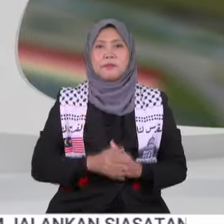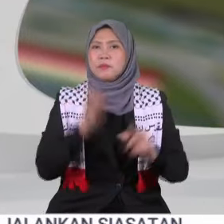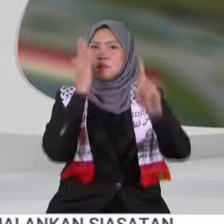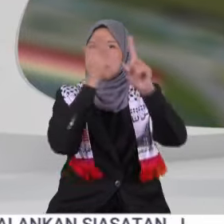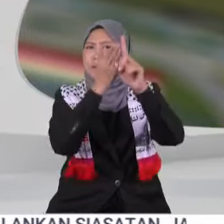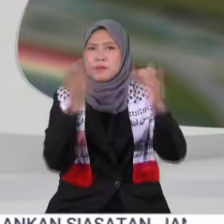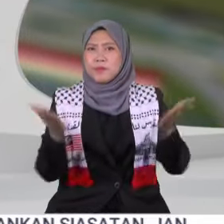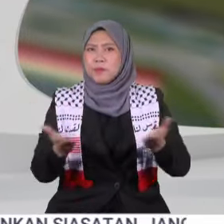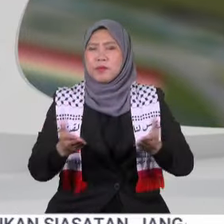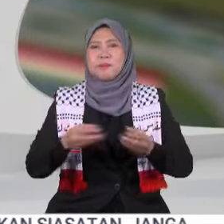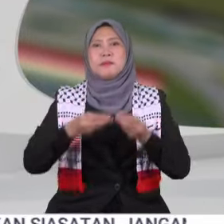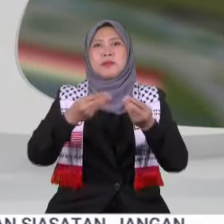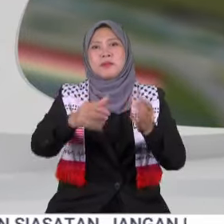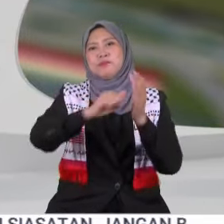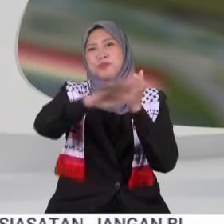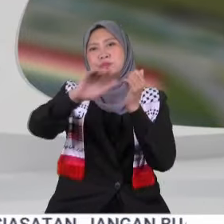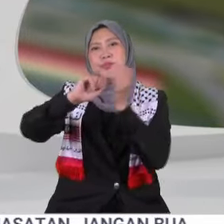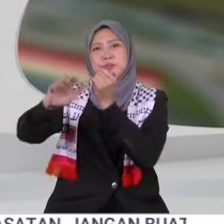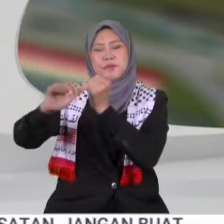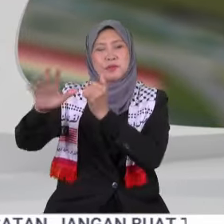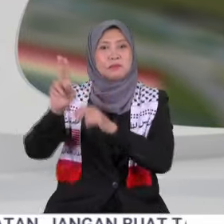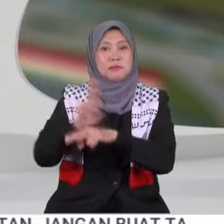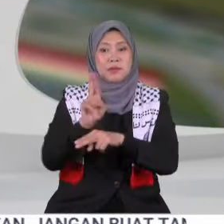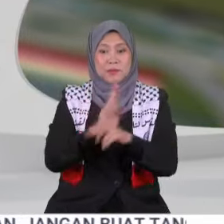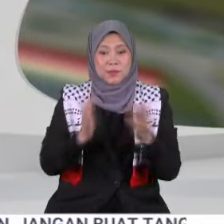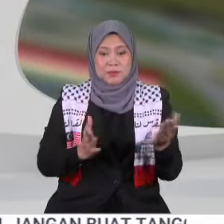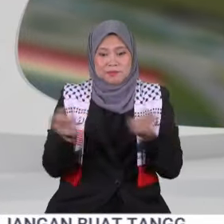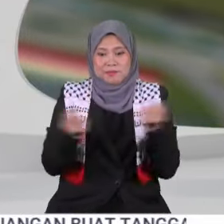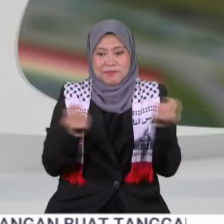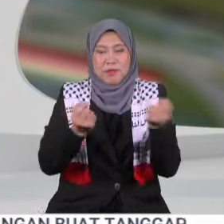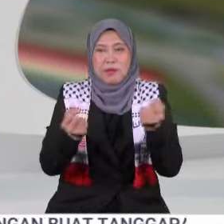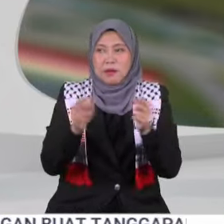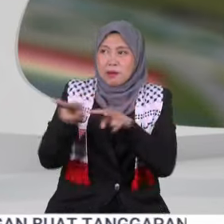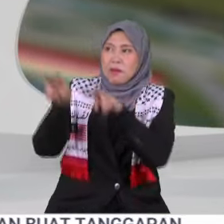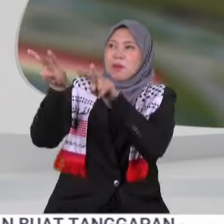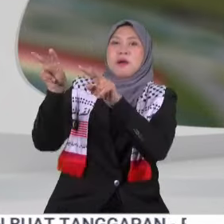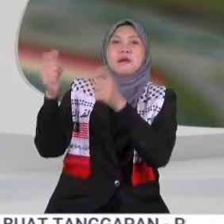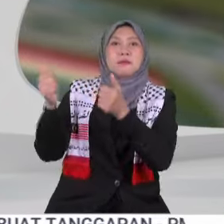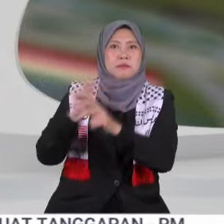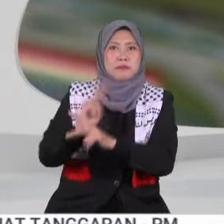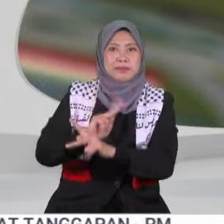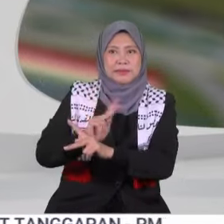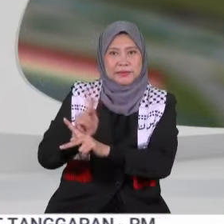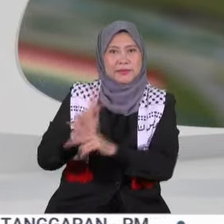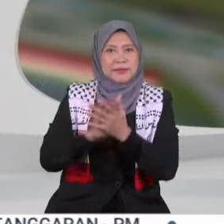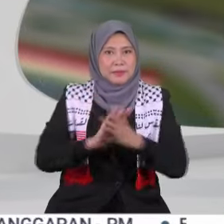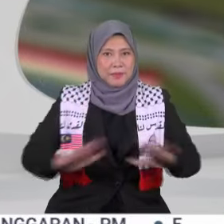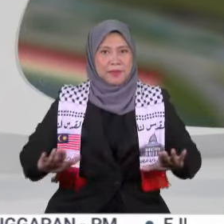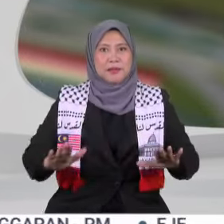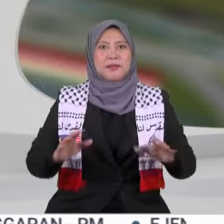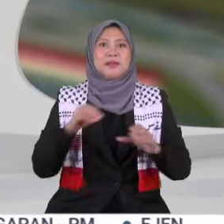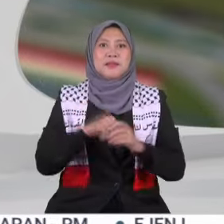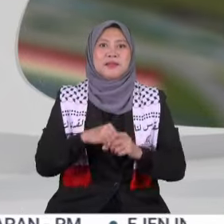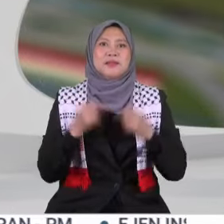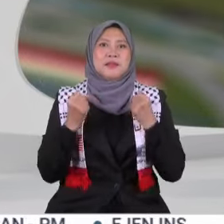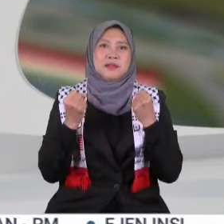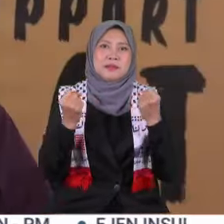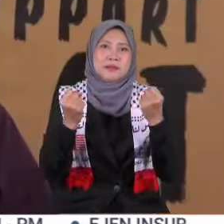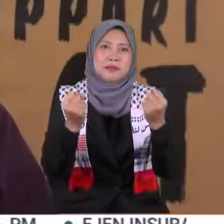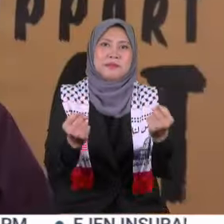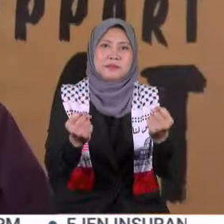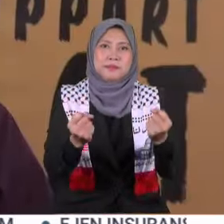bertujuan memberi kesedaran kepada pengguna berhubung kepentingan menjaga keselamatan ketika di Jalan